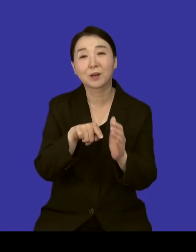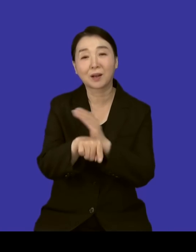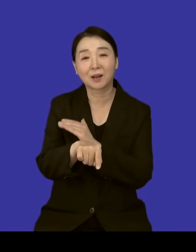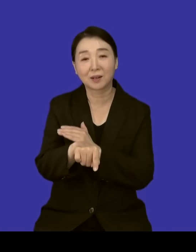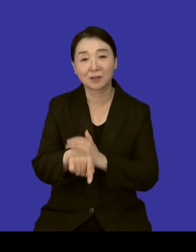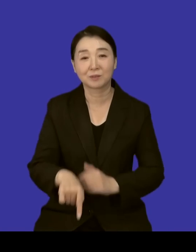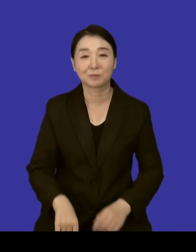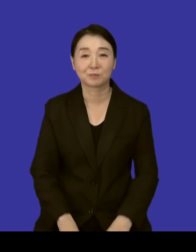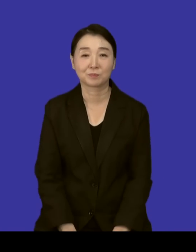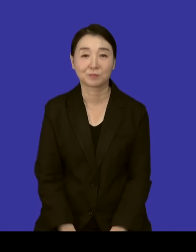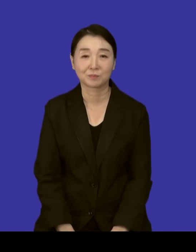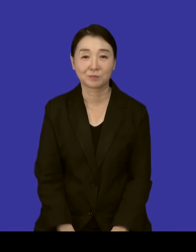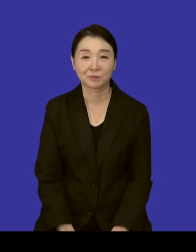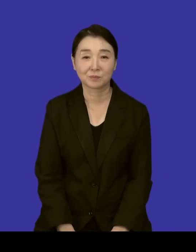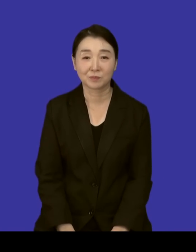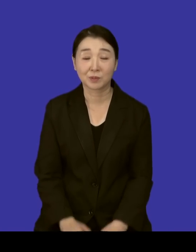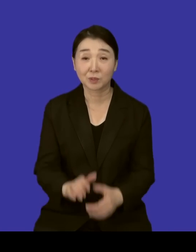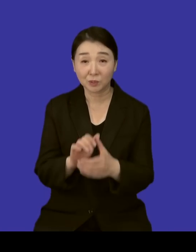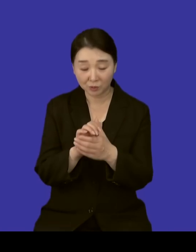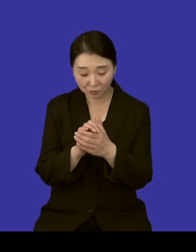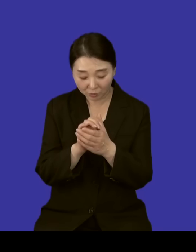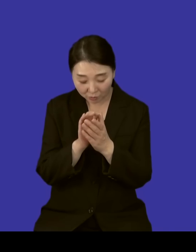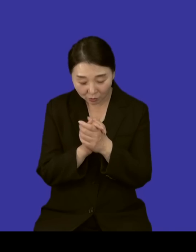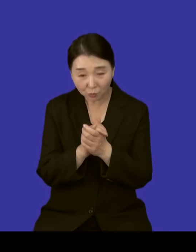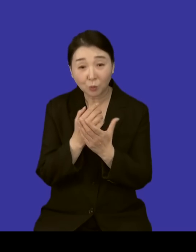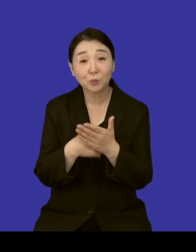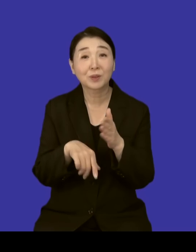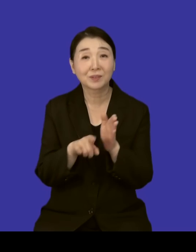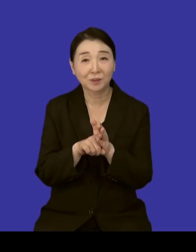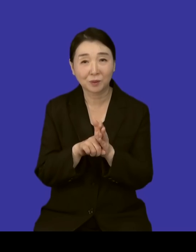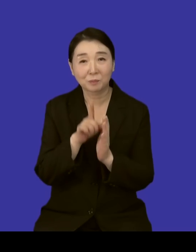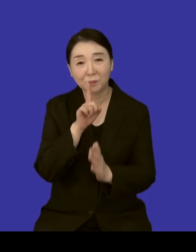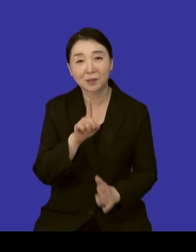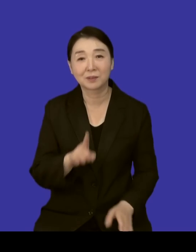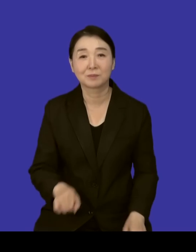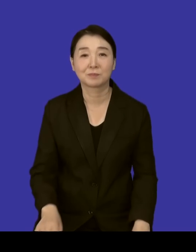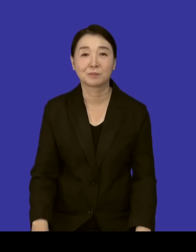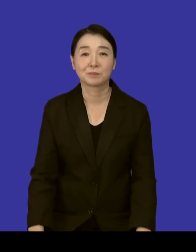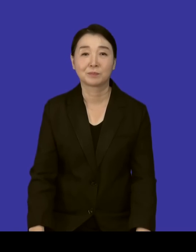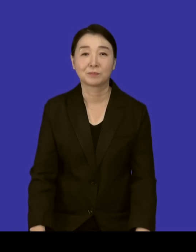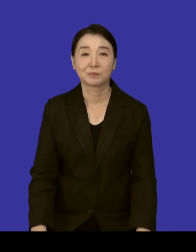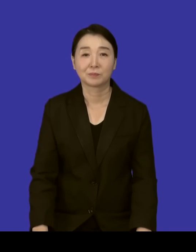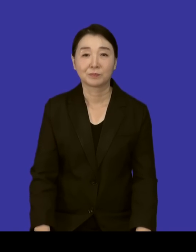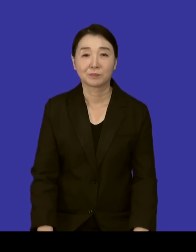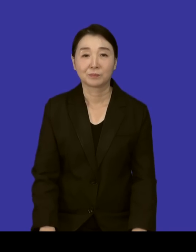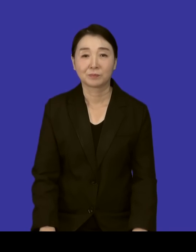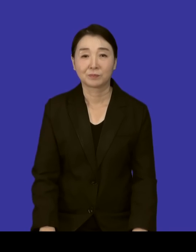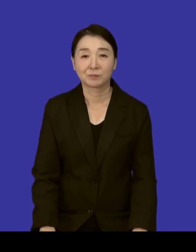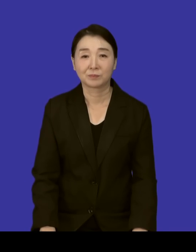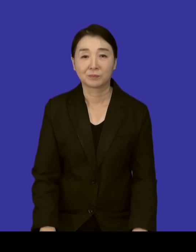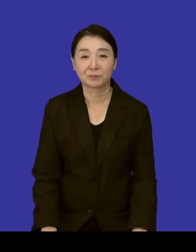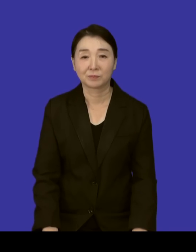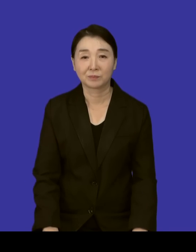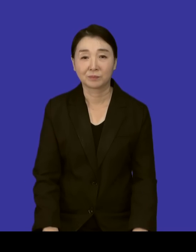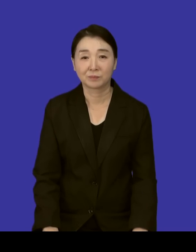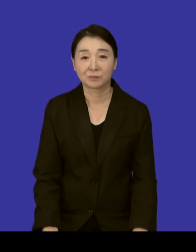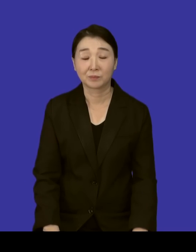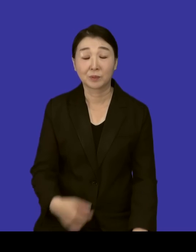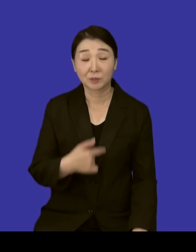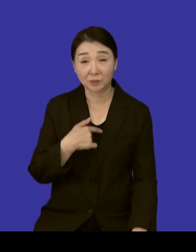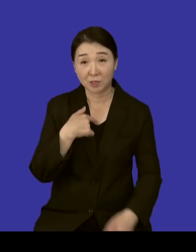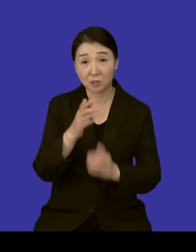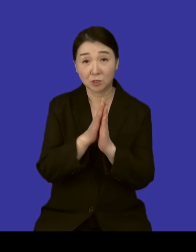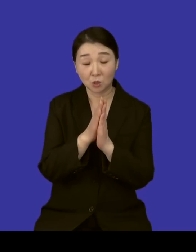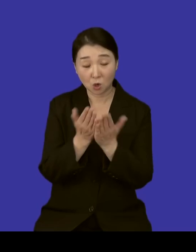틈을 기도할 틈을 얻기 위해서만 분방하라 그러잖아요. 네네. 고린도전서에. 그래서 저는 만세전부터 성경대로